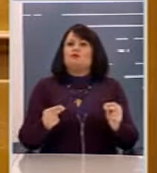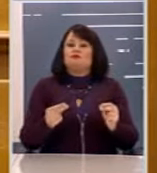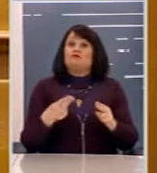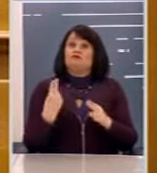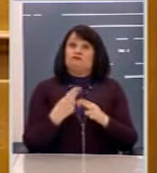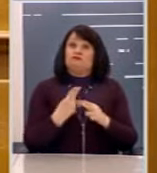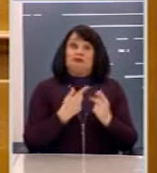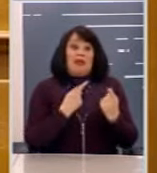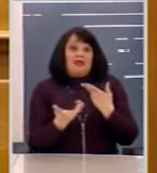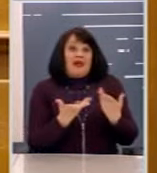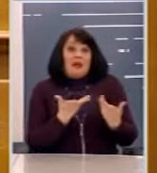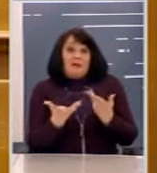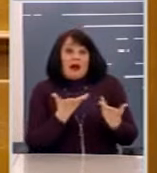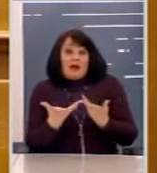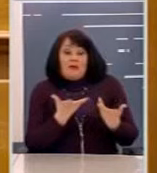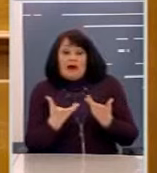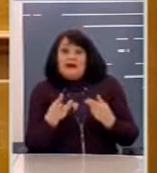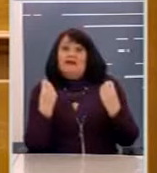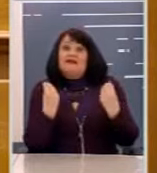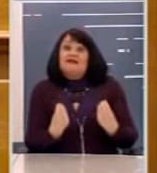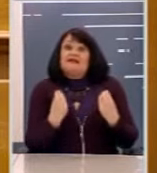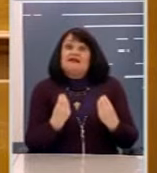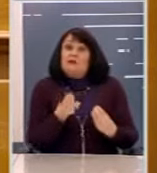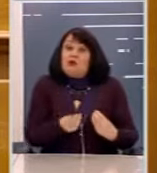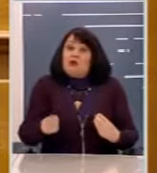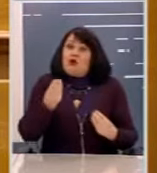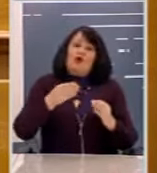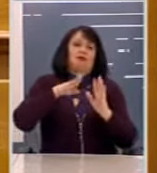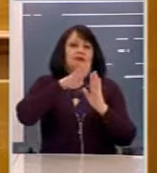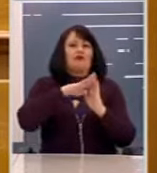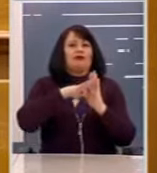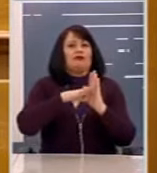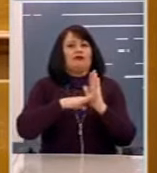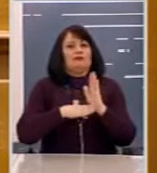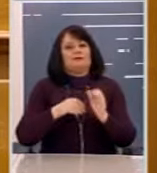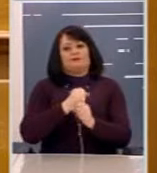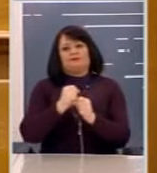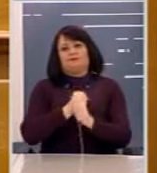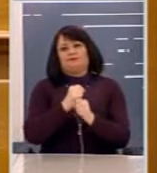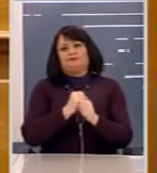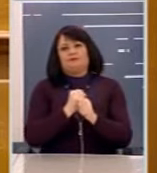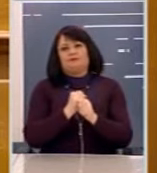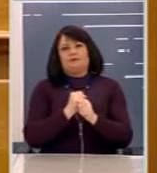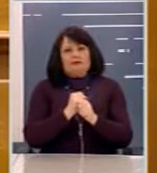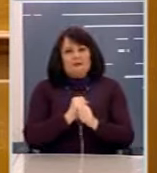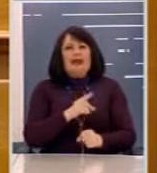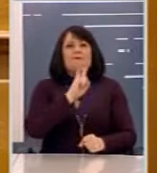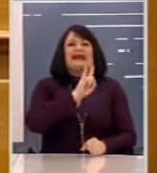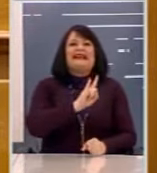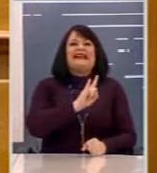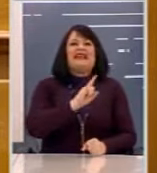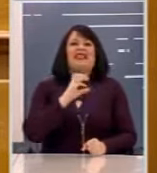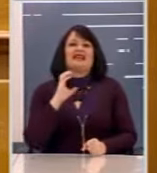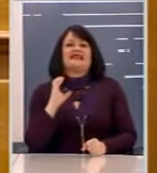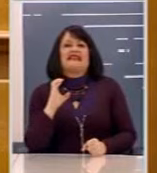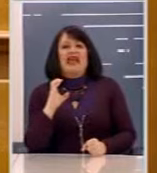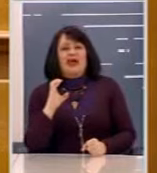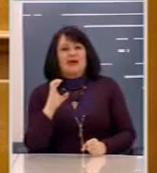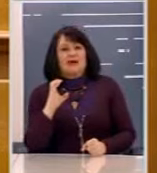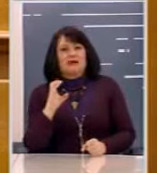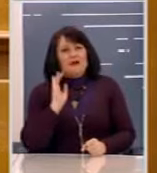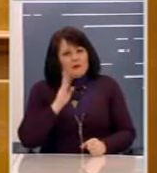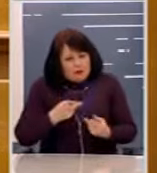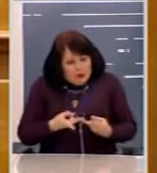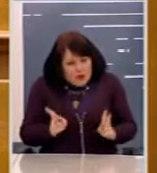εξαιρετικής διαπραγμάτευσης με πολύ καλύτερους όρους των φαρμάκων για την υπατήτηδα ΣΕ, που θα μας επιτρέψει με αυτόν τον τρόπο